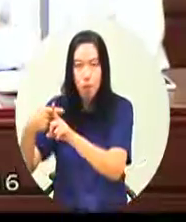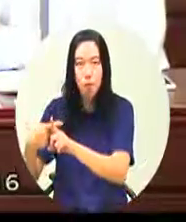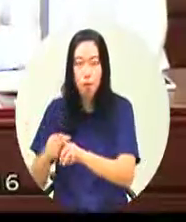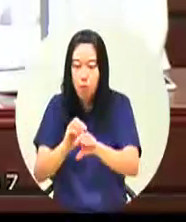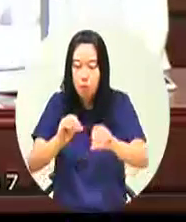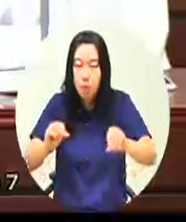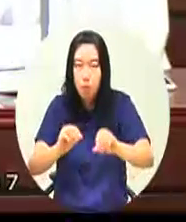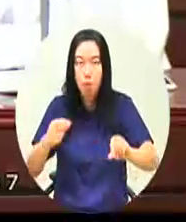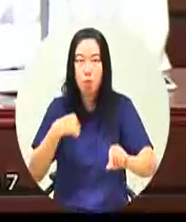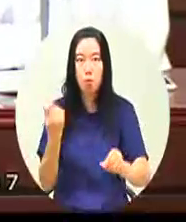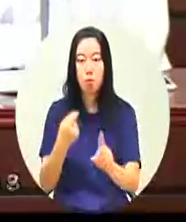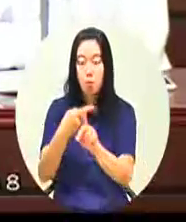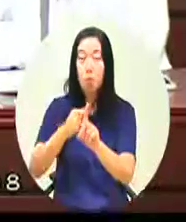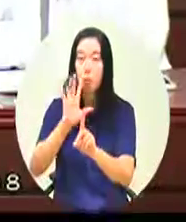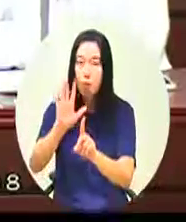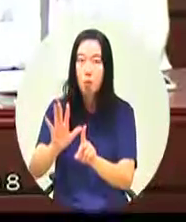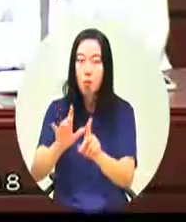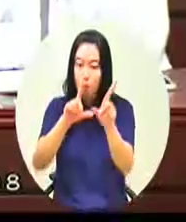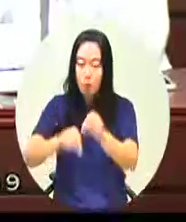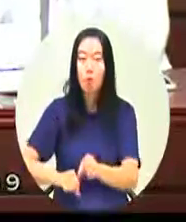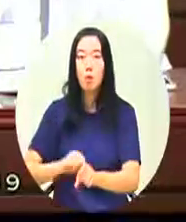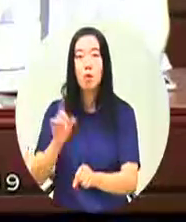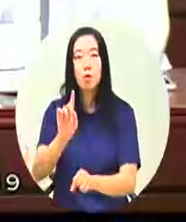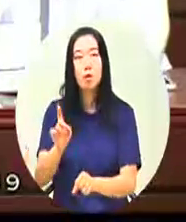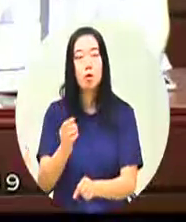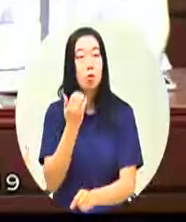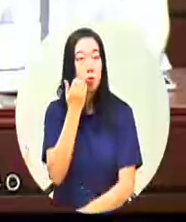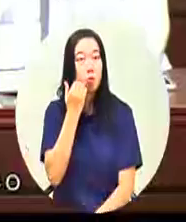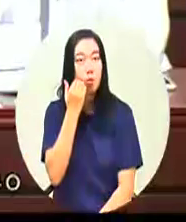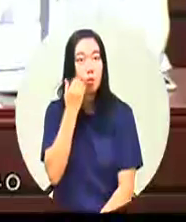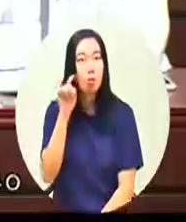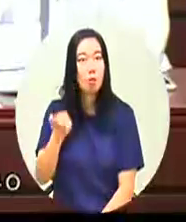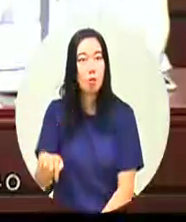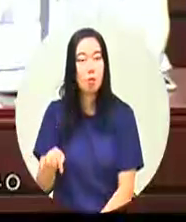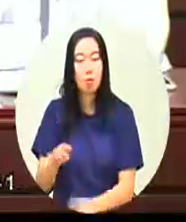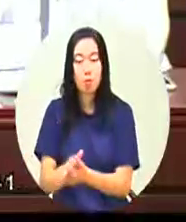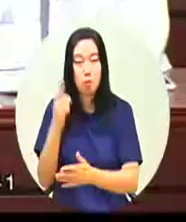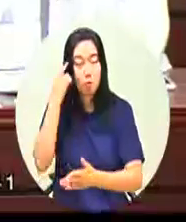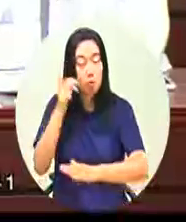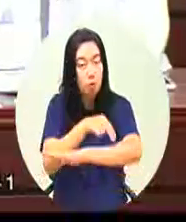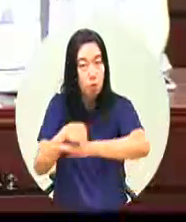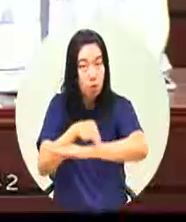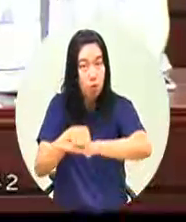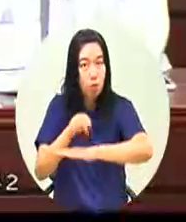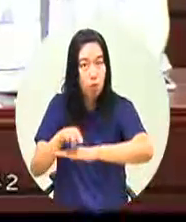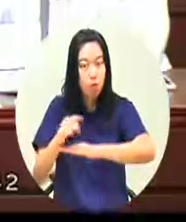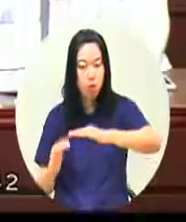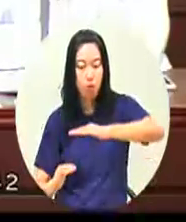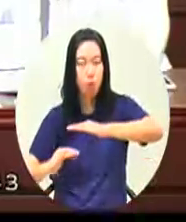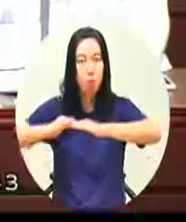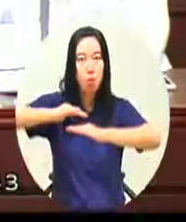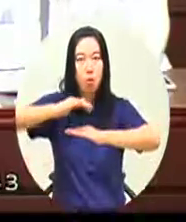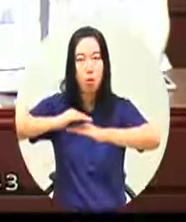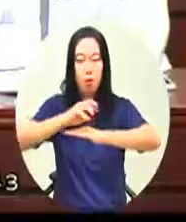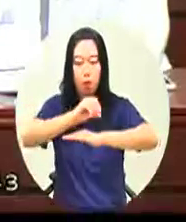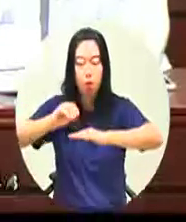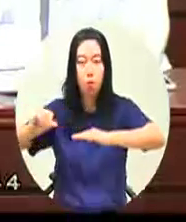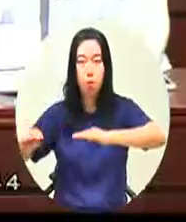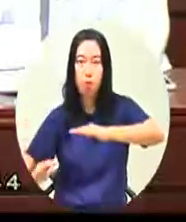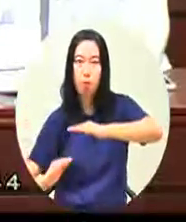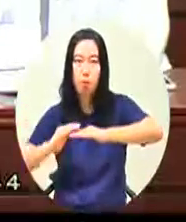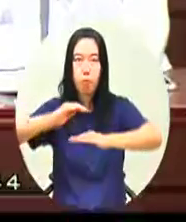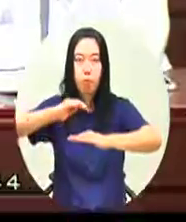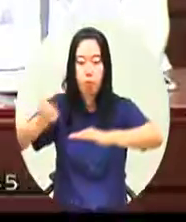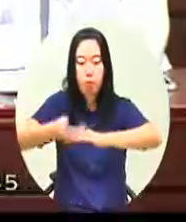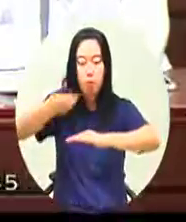啊，我拢有一个标准的排洪断面。伊若有比阮的设计高点吼，佫较悬，就是淤积，阮一定爱把遐土